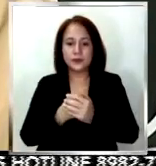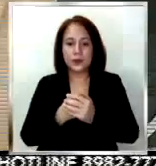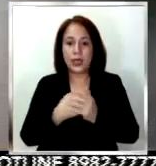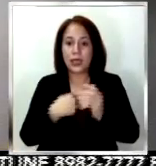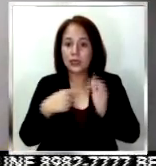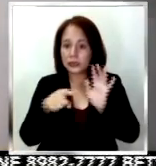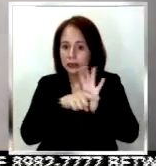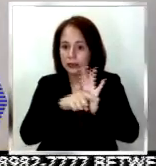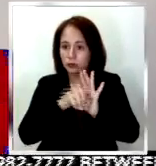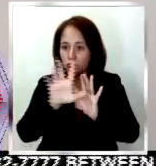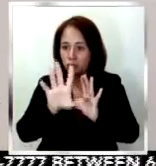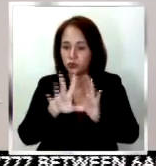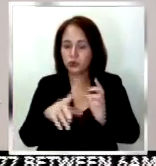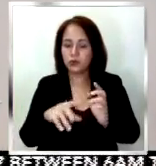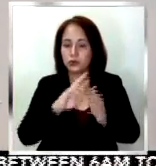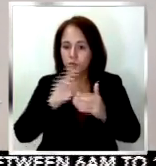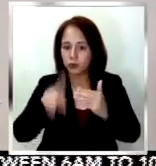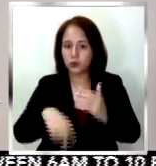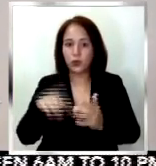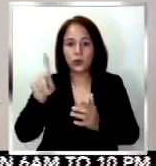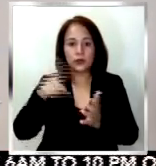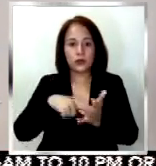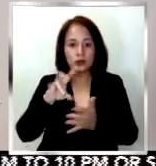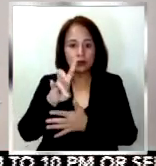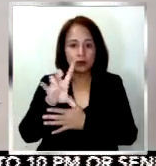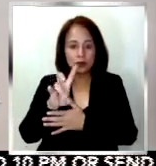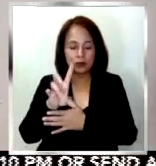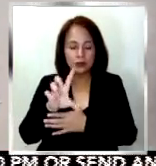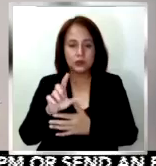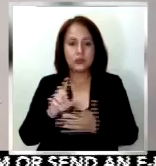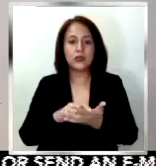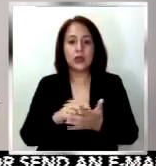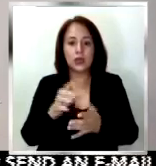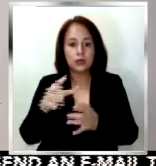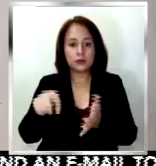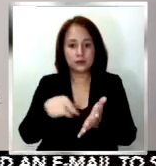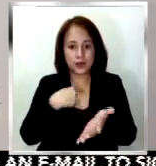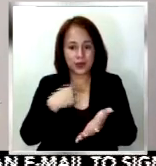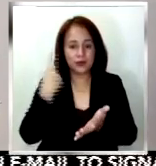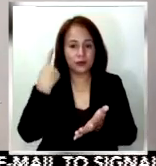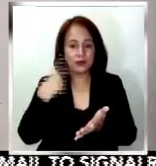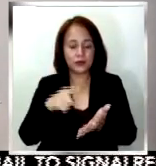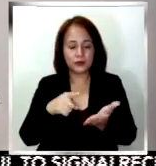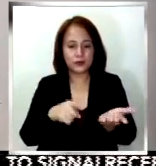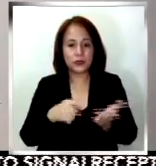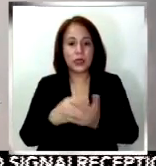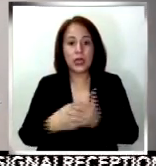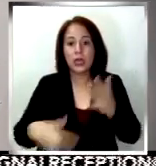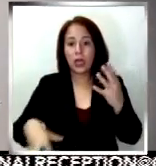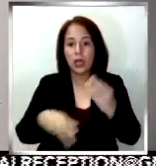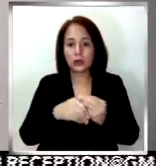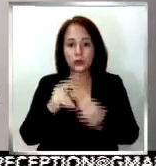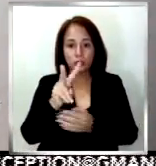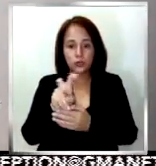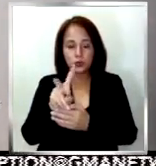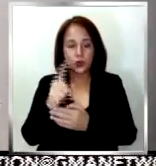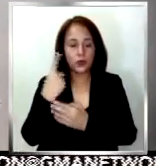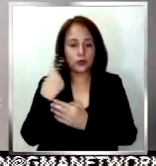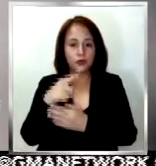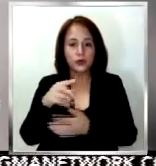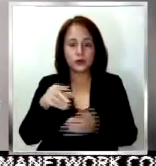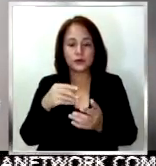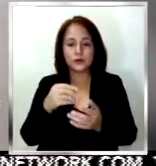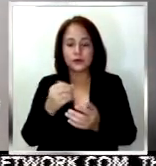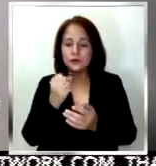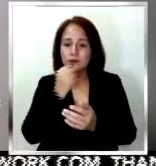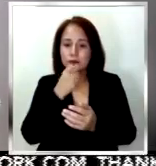mo." 1,700 pesos daw ang siningil sa kanya para dito at dagdag na 200 pesos pang merienda. Hindi niya sinunod